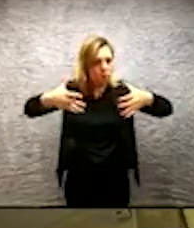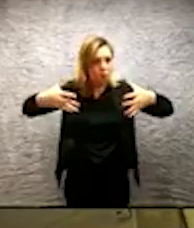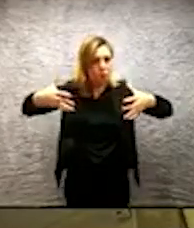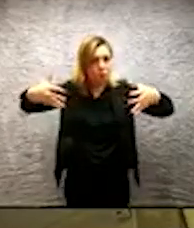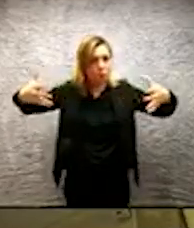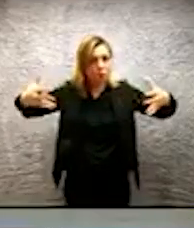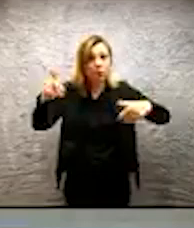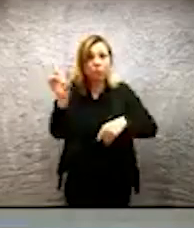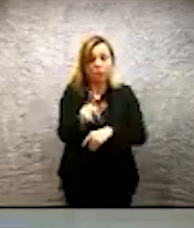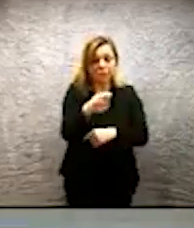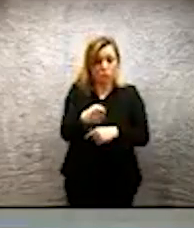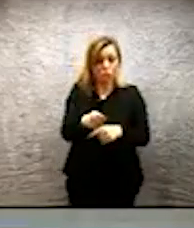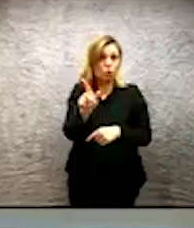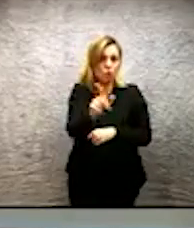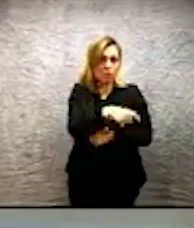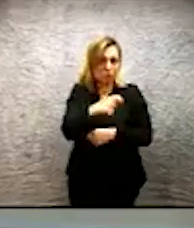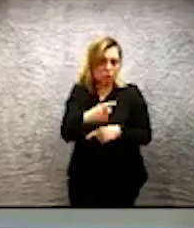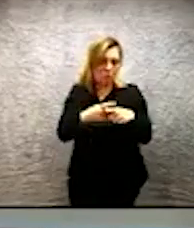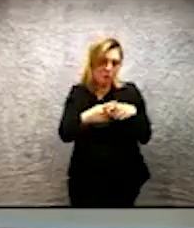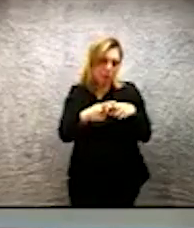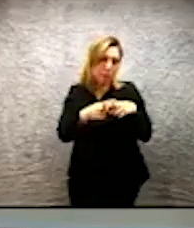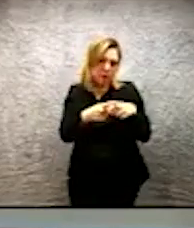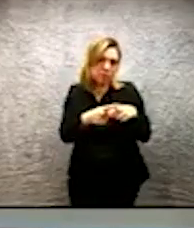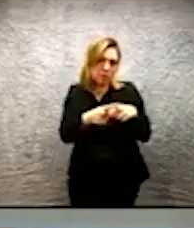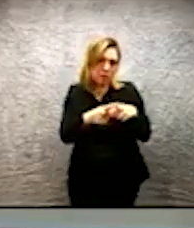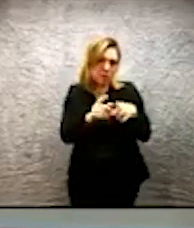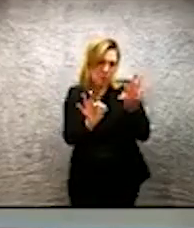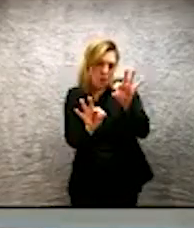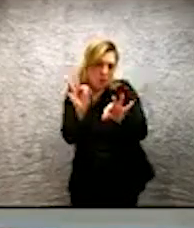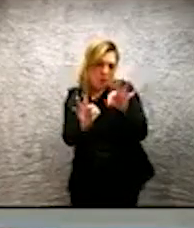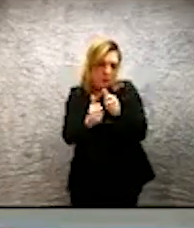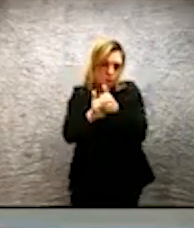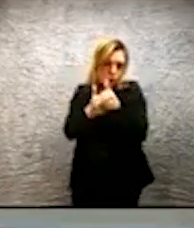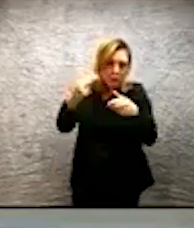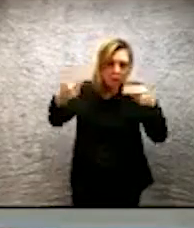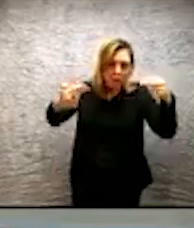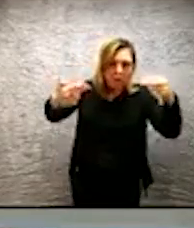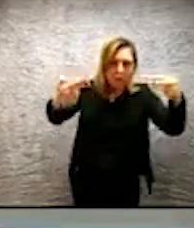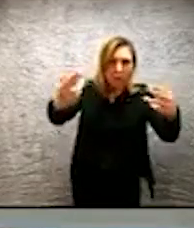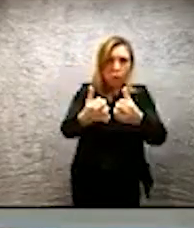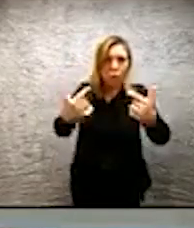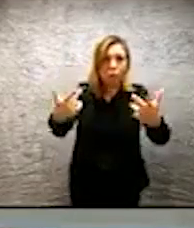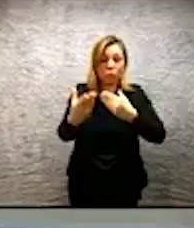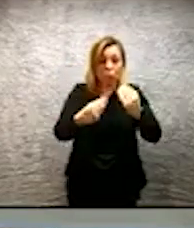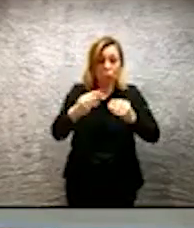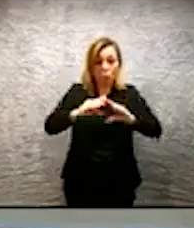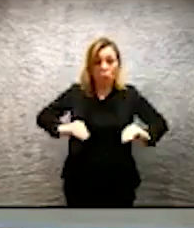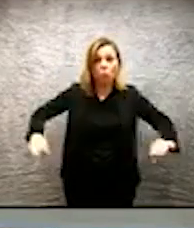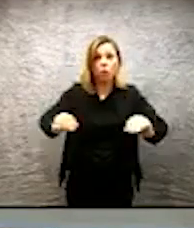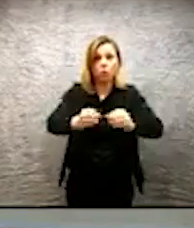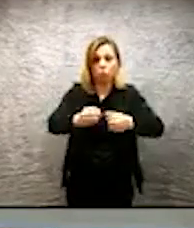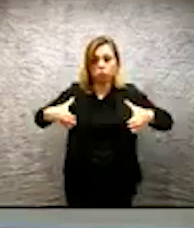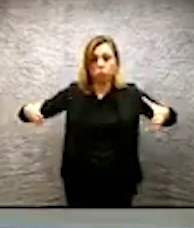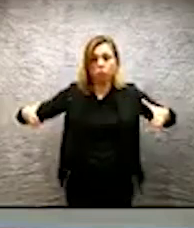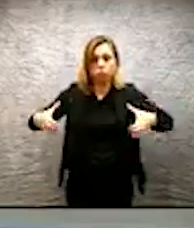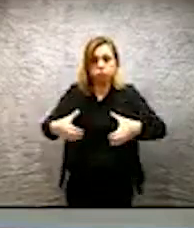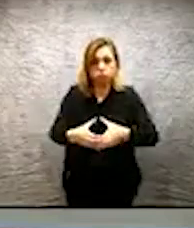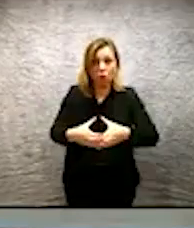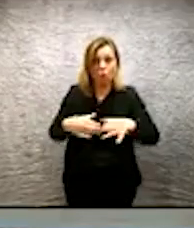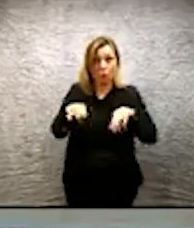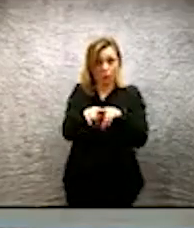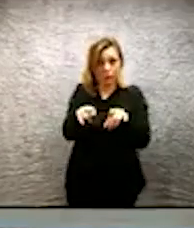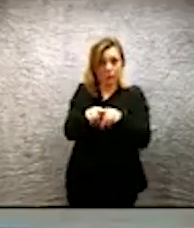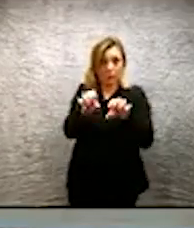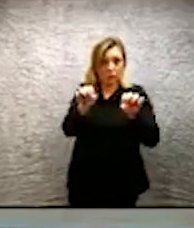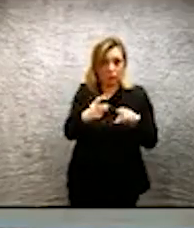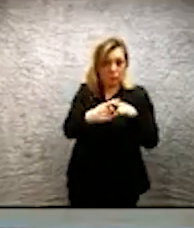va évoluer. Si on a un nombre d'habitants qui croît ou qui décroît, la clé de répartition va évoluer. Et si